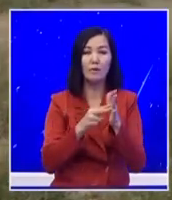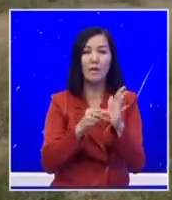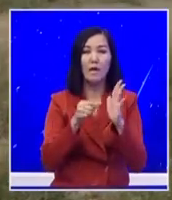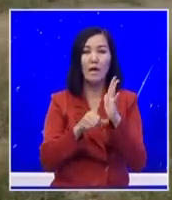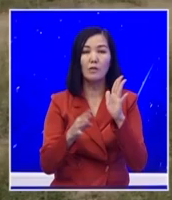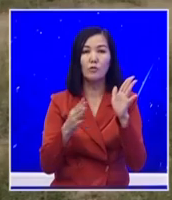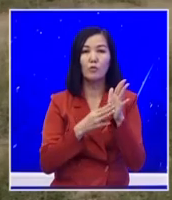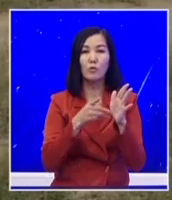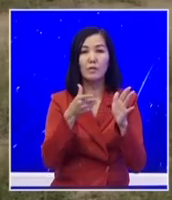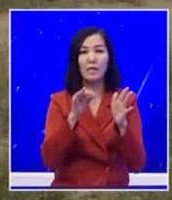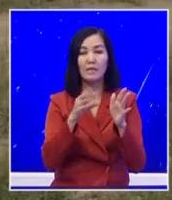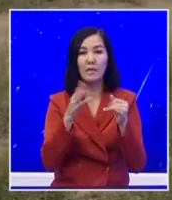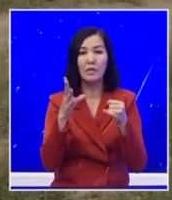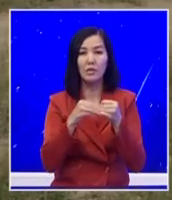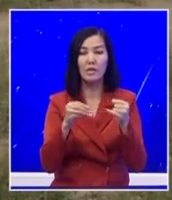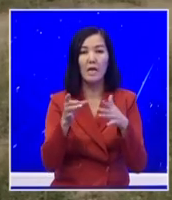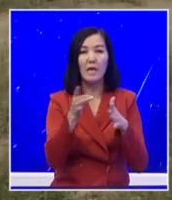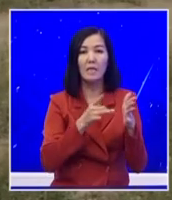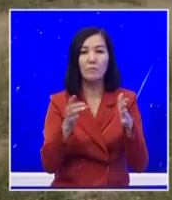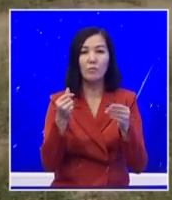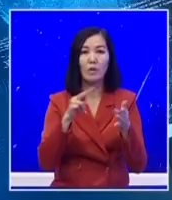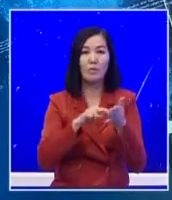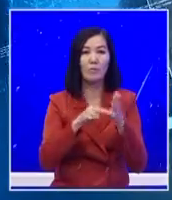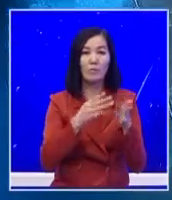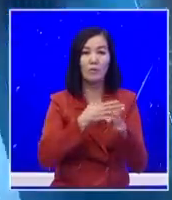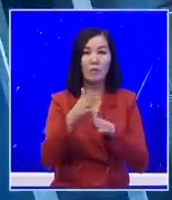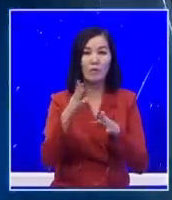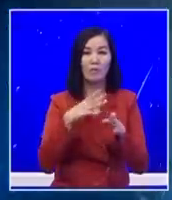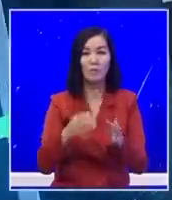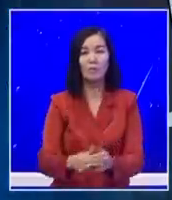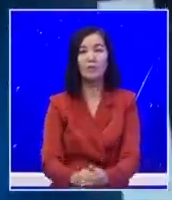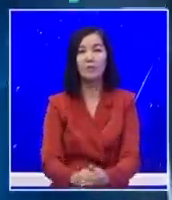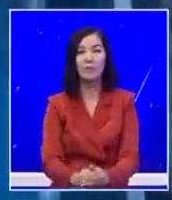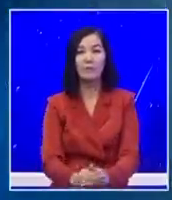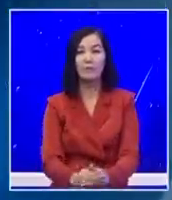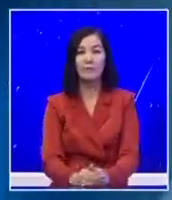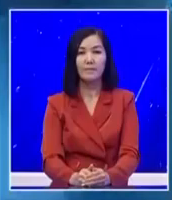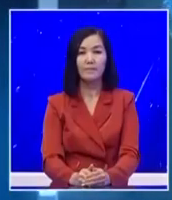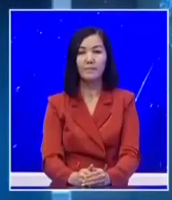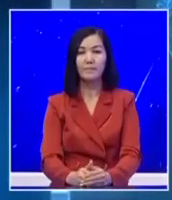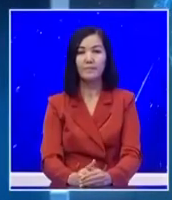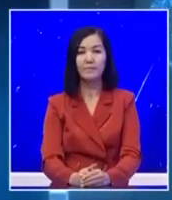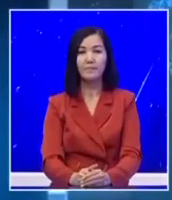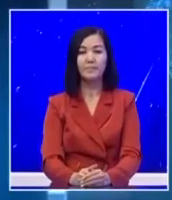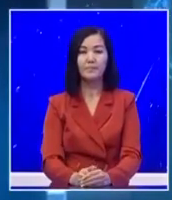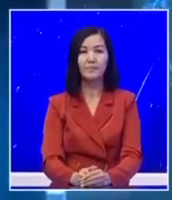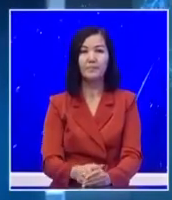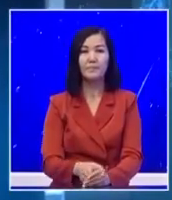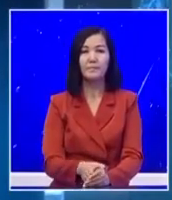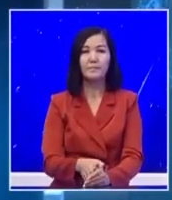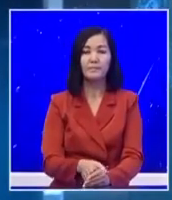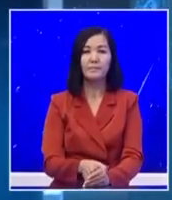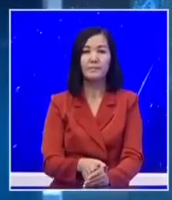609 гектар алқап республикалық бюджет есебінен өңделді. Әмина Құдайберген, Аделя Жеркенова, Ерболат Антелов,